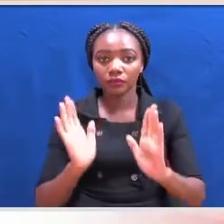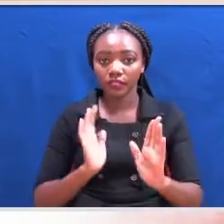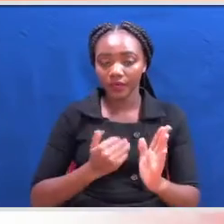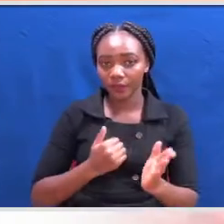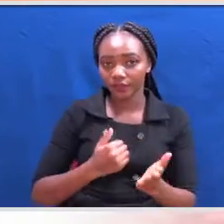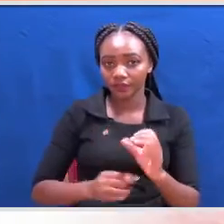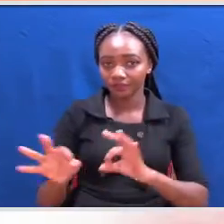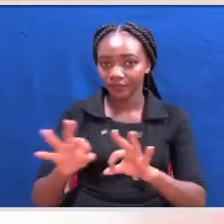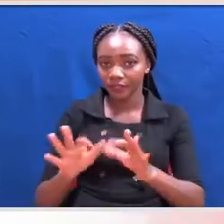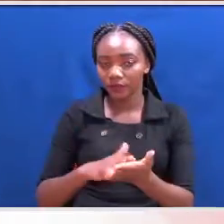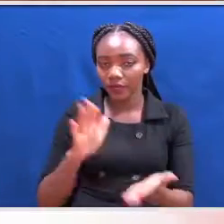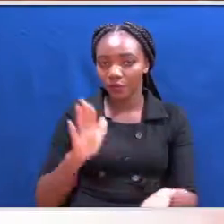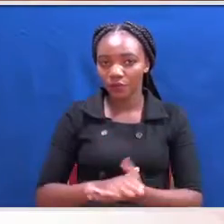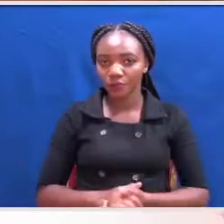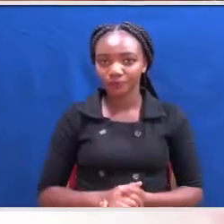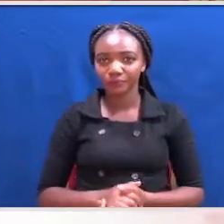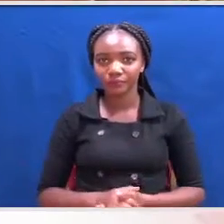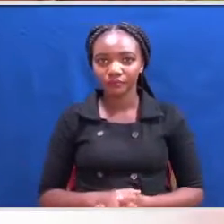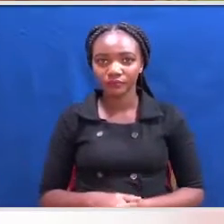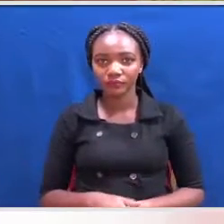taarifa hiyo kikamilifu.